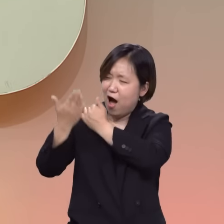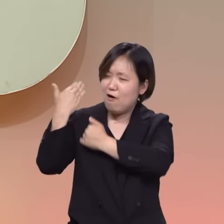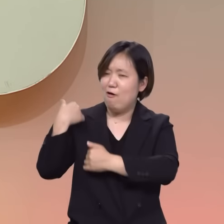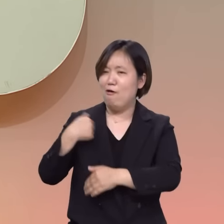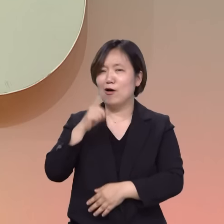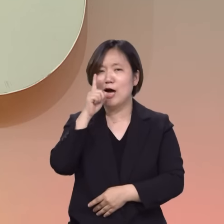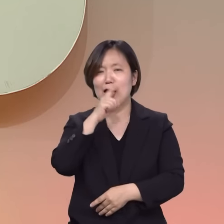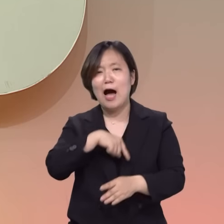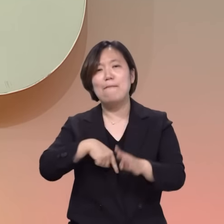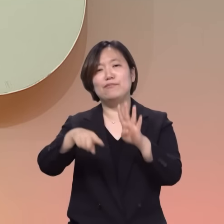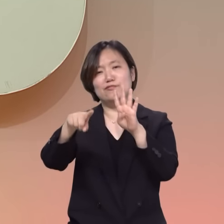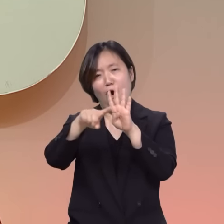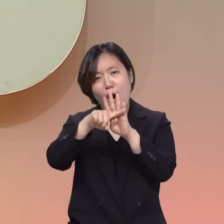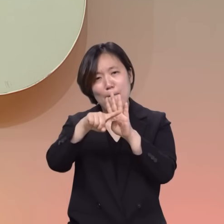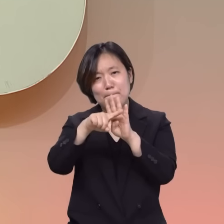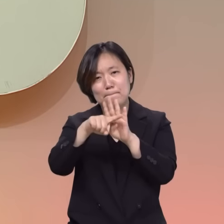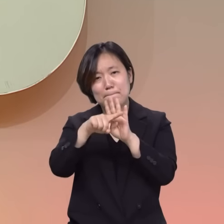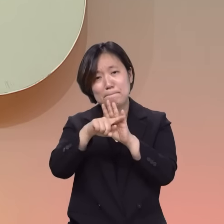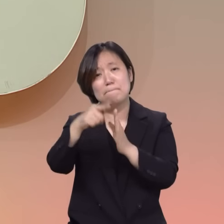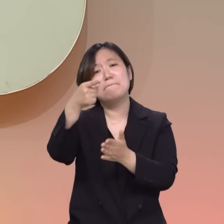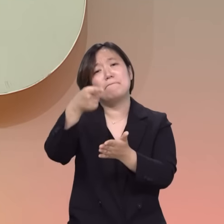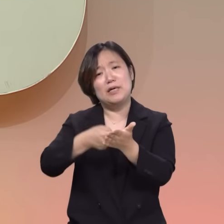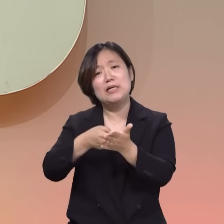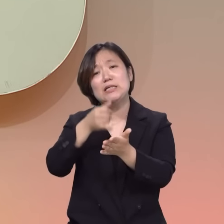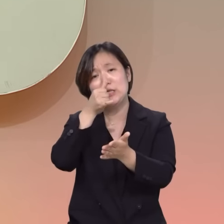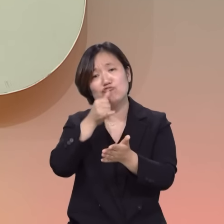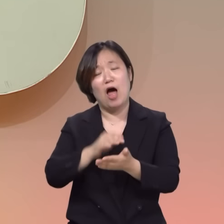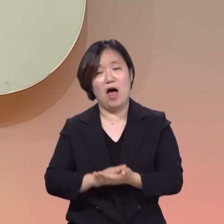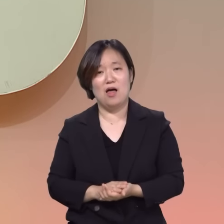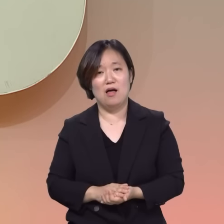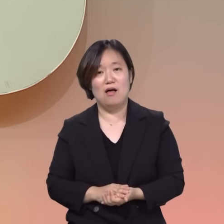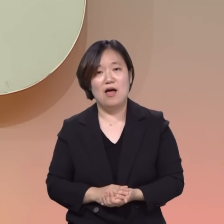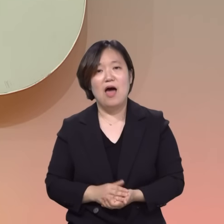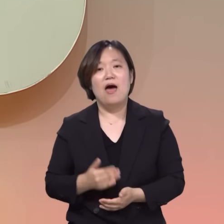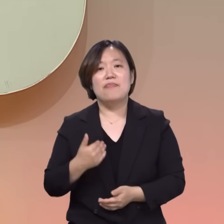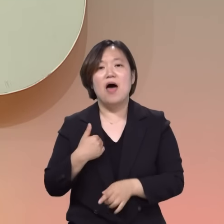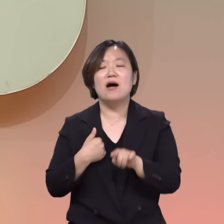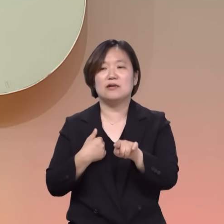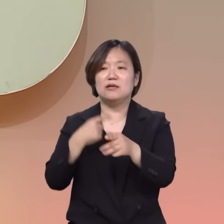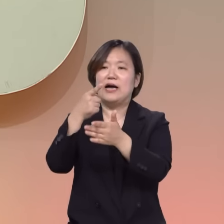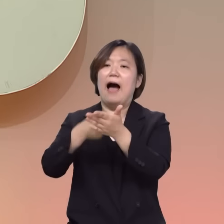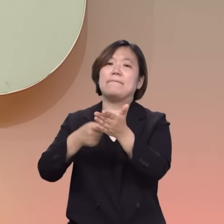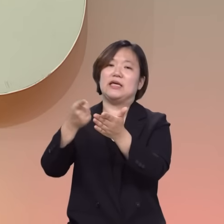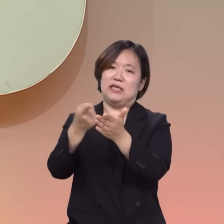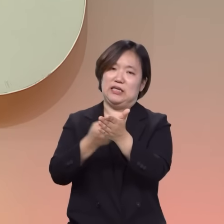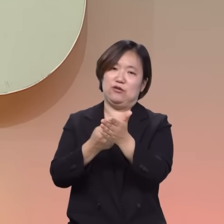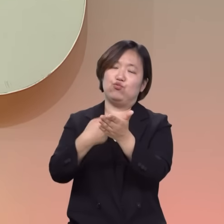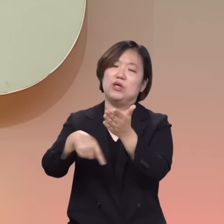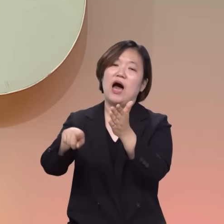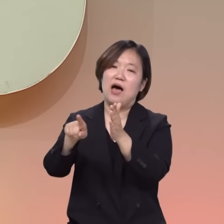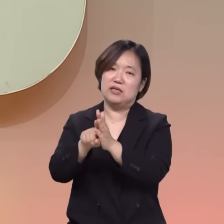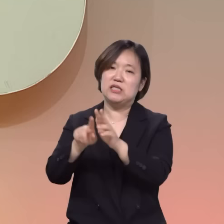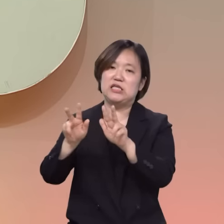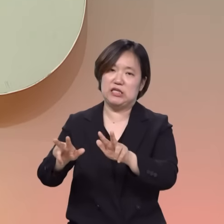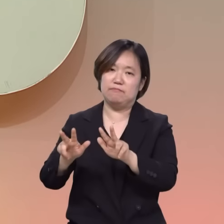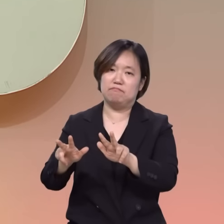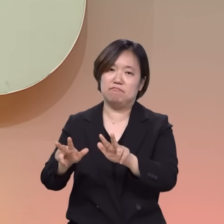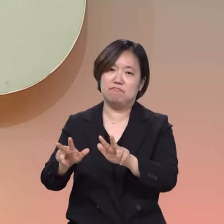지었던 숙제와 빚이 있구나 내가 그 숙제와 빚을 갚기 위한 과정이구나